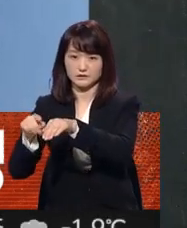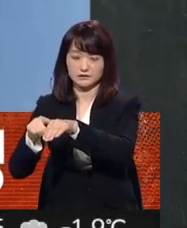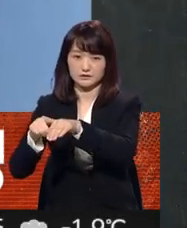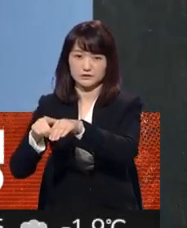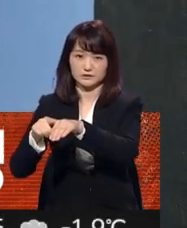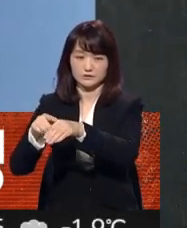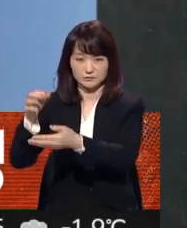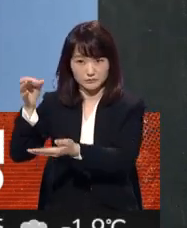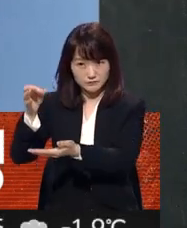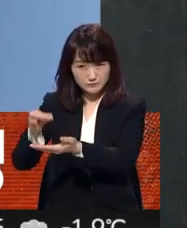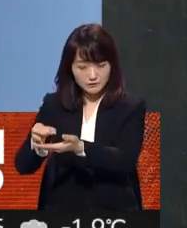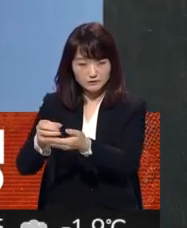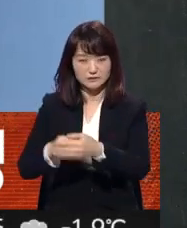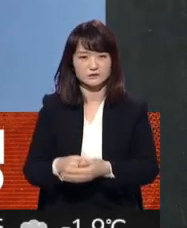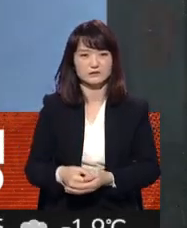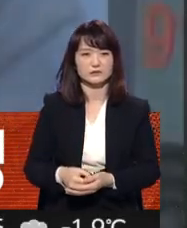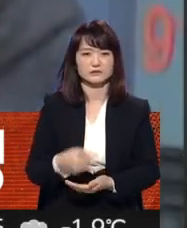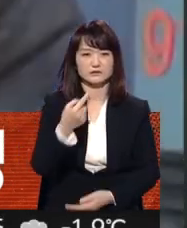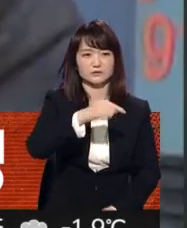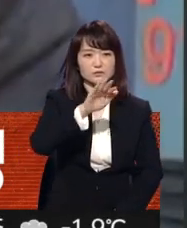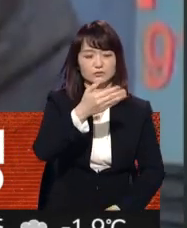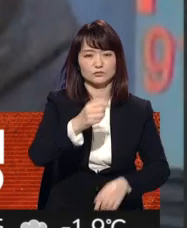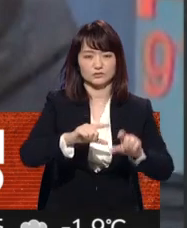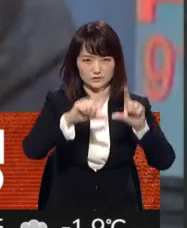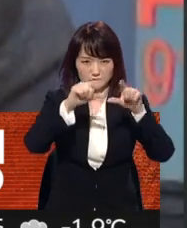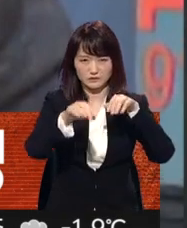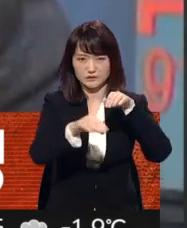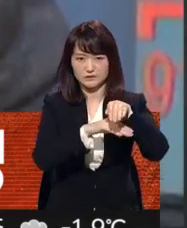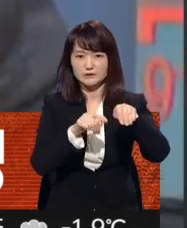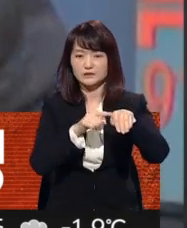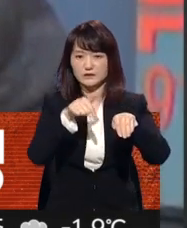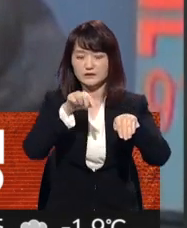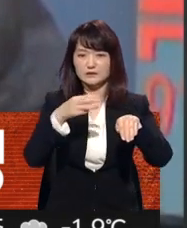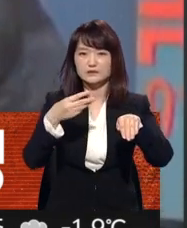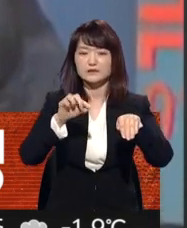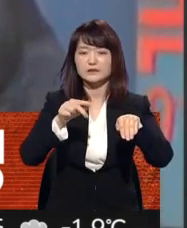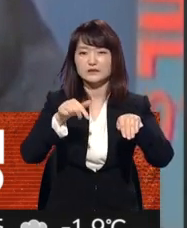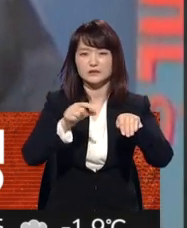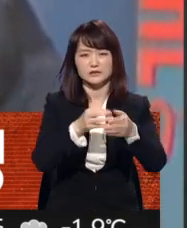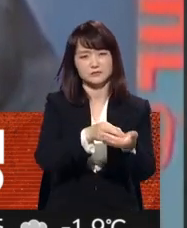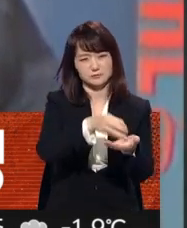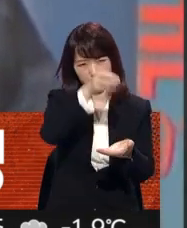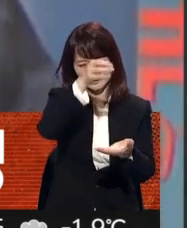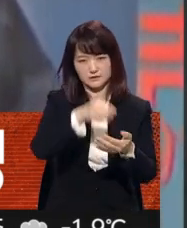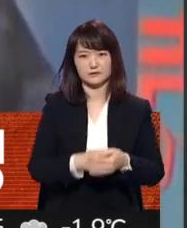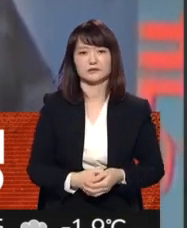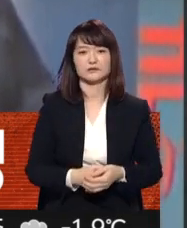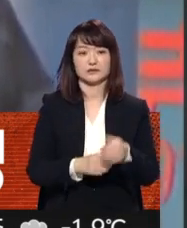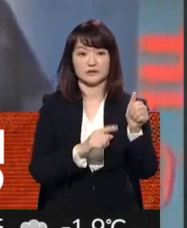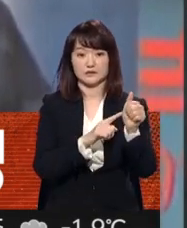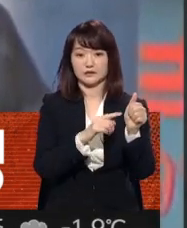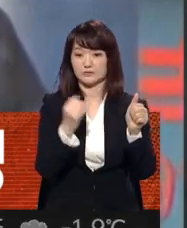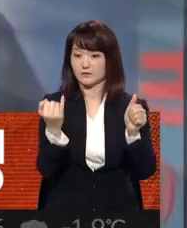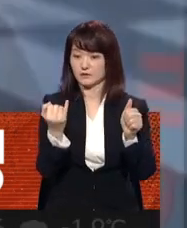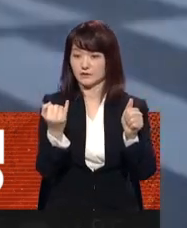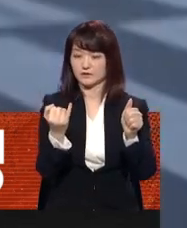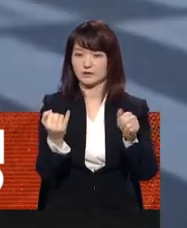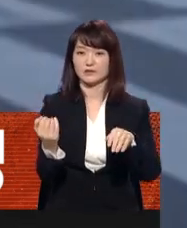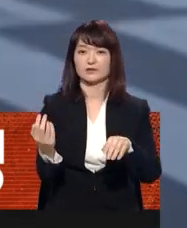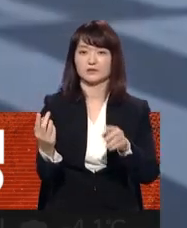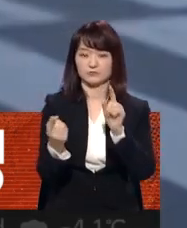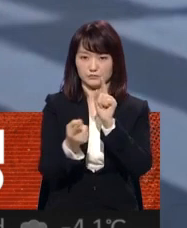고급차에 속했고 아마이 첼시하고도이 운전병이 그런 식으로 만났던 걸로 보입니다 당시 사고가 난 이후에